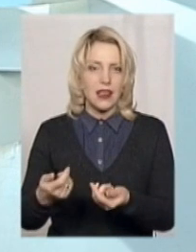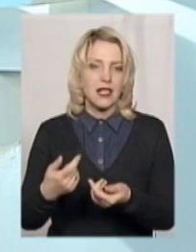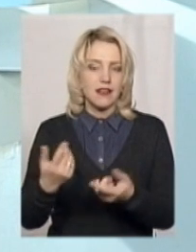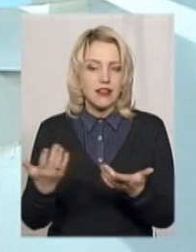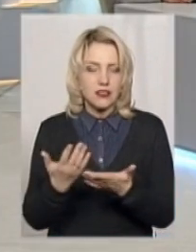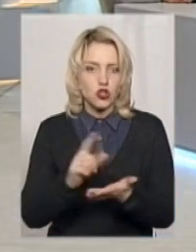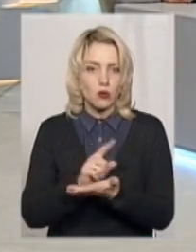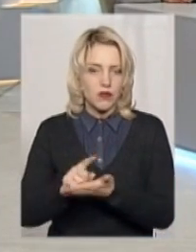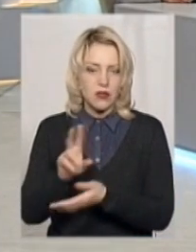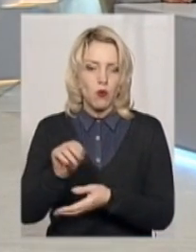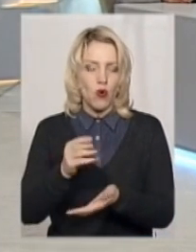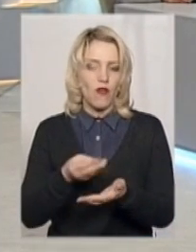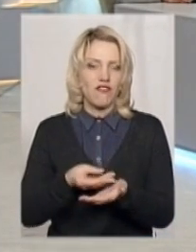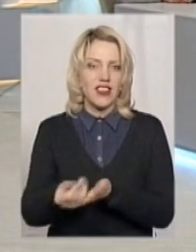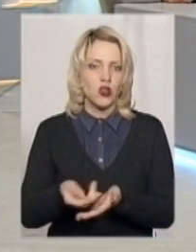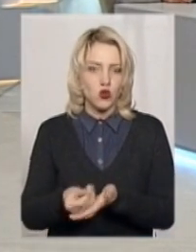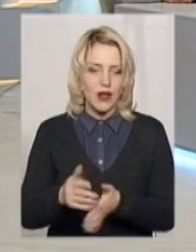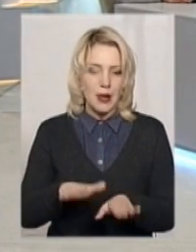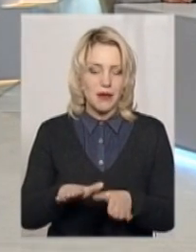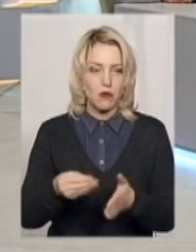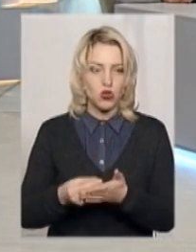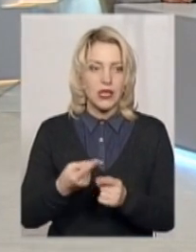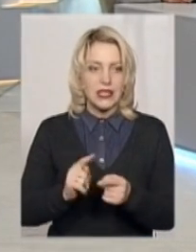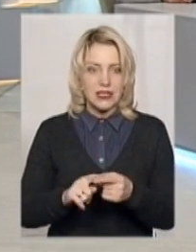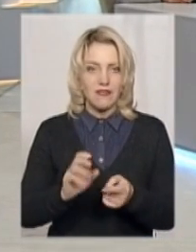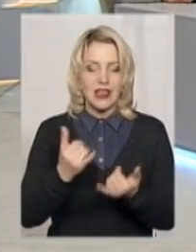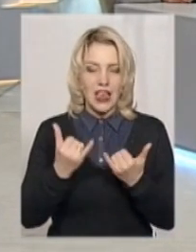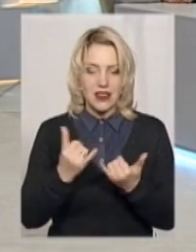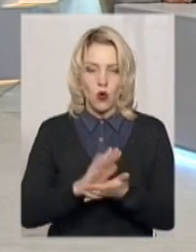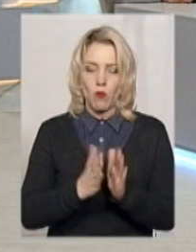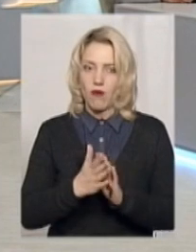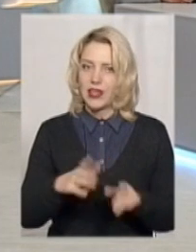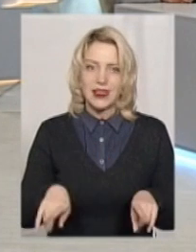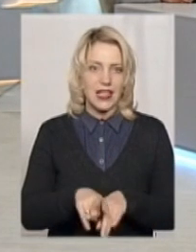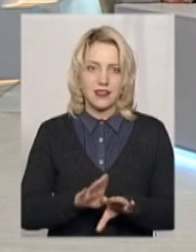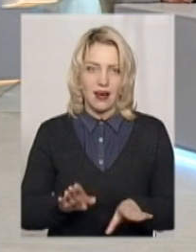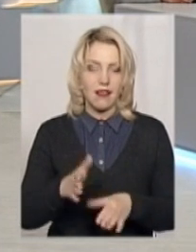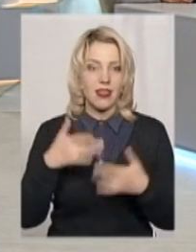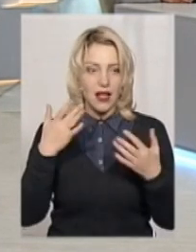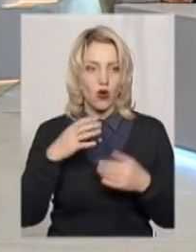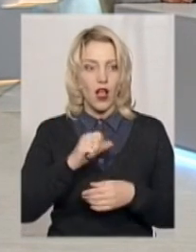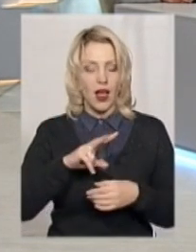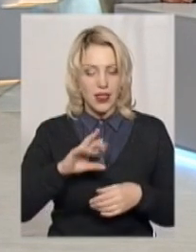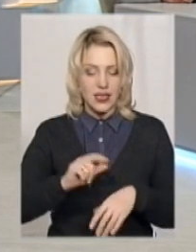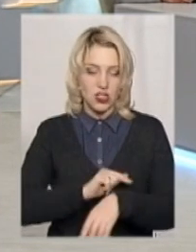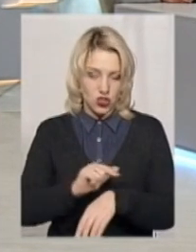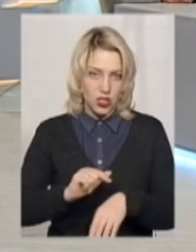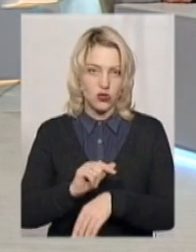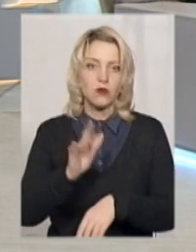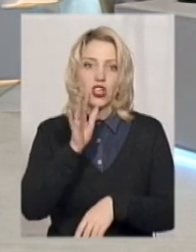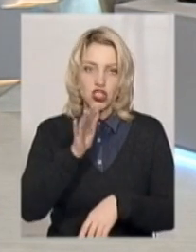зобов'язання щодо фінансування на місцеві бюджети, тому це в даних умовах не так легко. Але з часом час